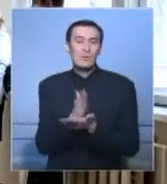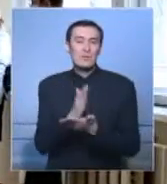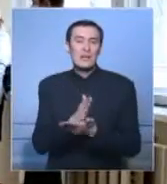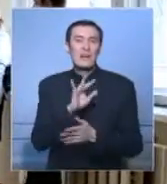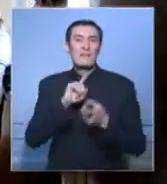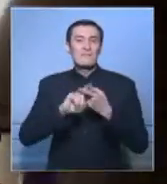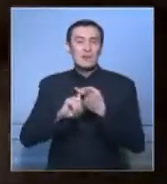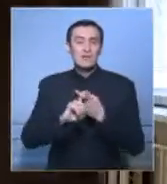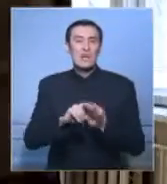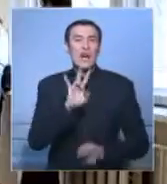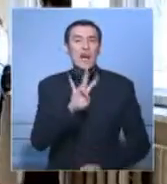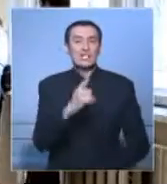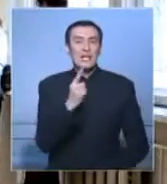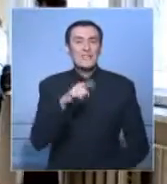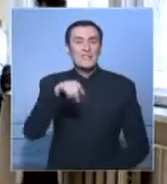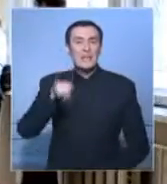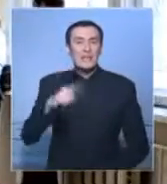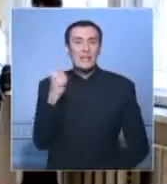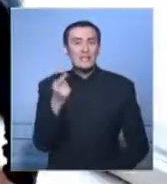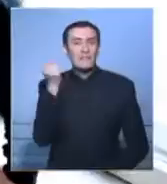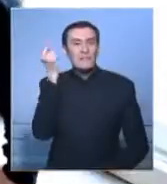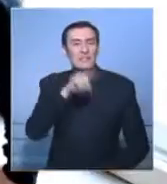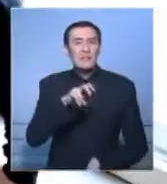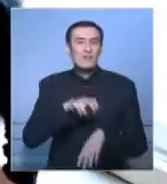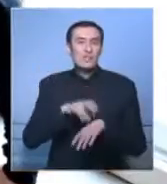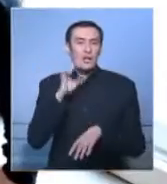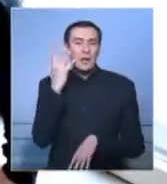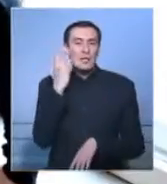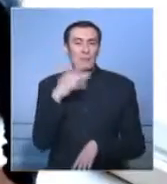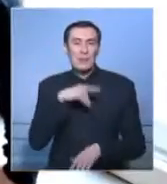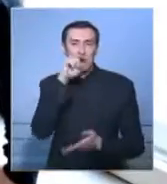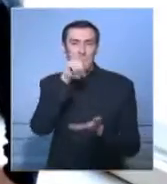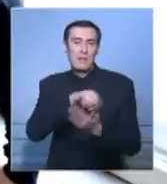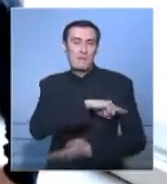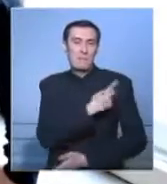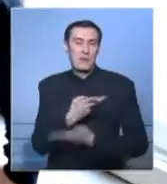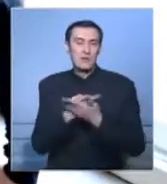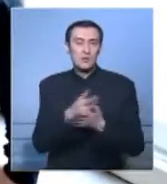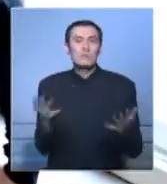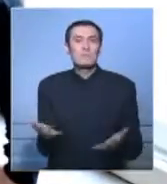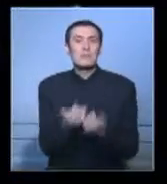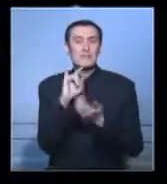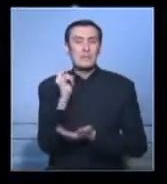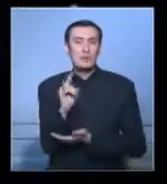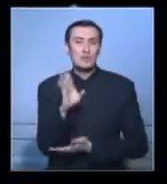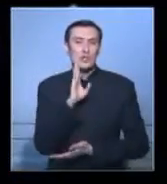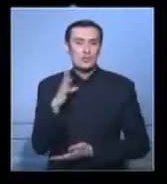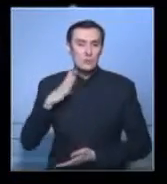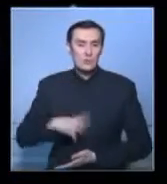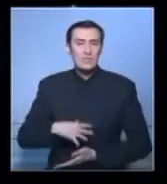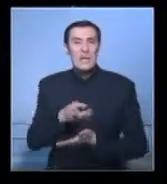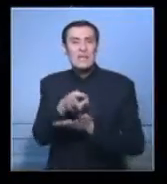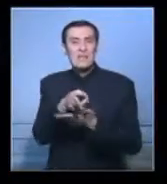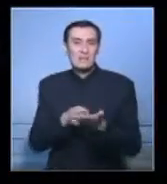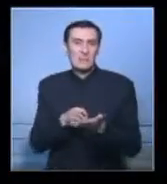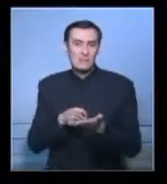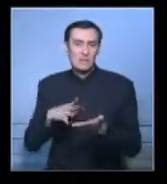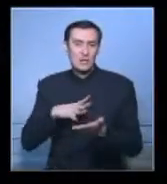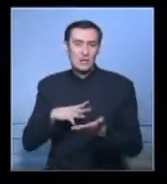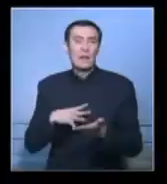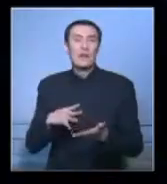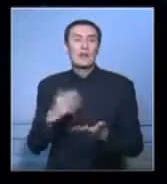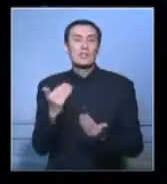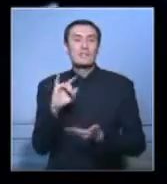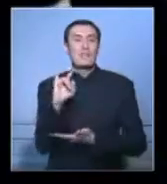вируса H1N1, а врачи выяснили только, когда она попала в больницу. Чтобы спасти ребенка, женщине пришлось сделать кесарево